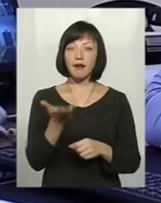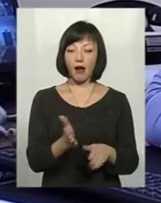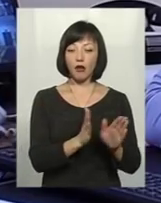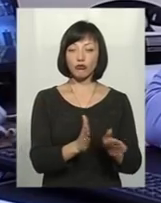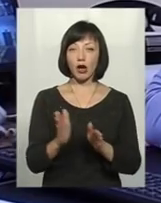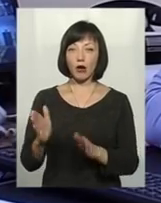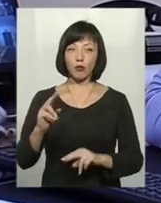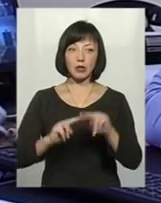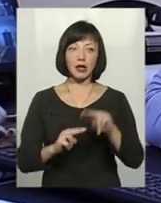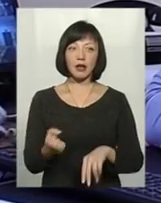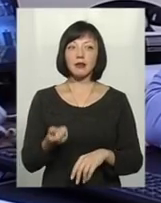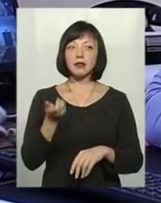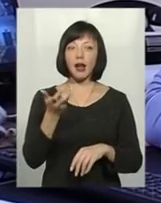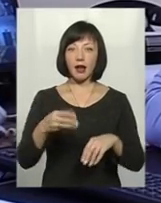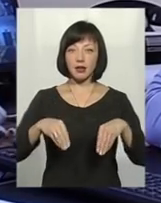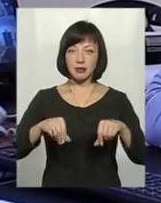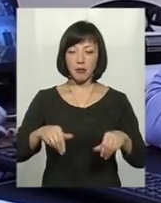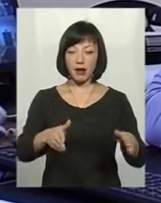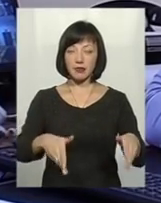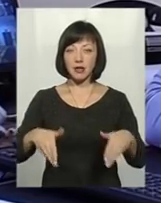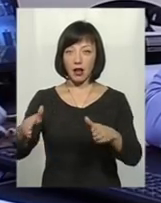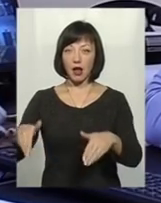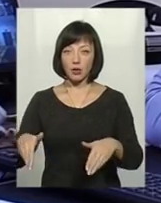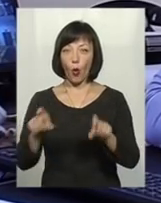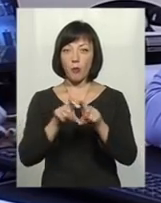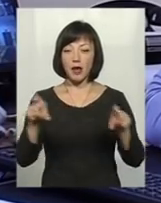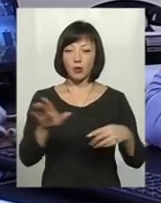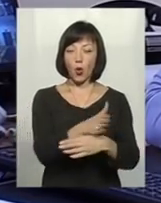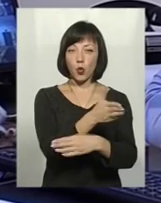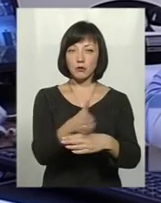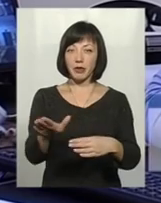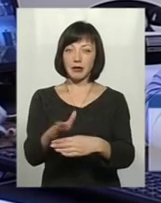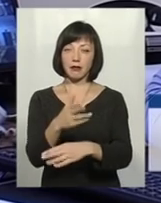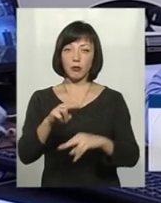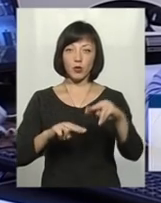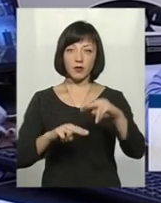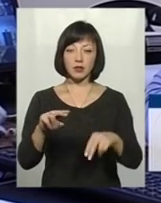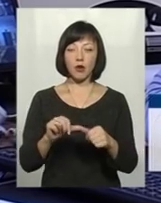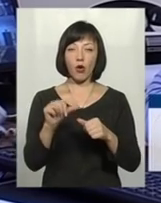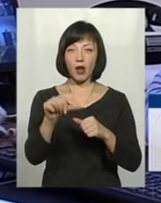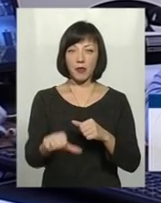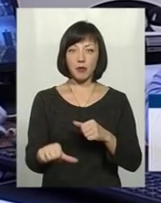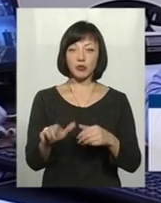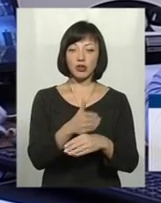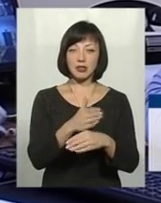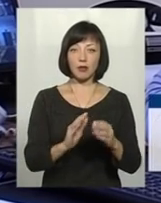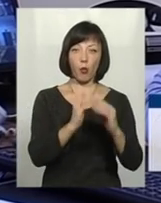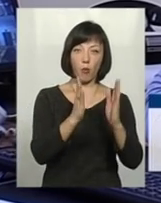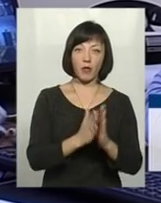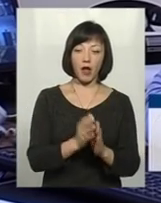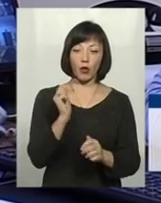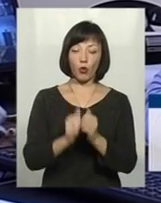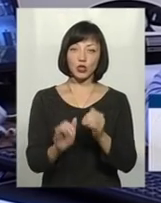Там є декілька земельних ділянок і об'єкт розбитий на будівництво окремими частинами, окремими комплексами. Тобто на